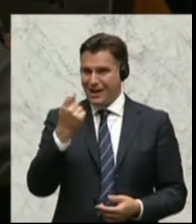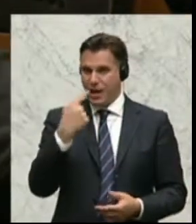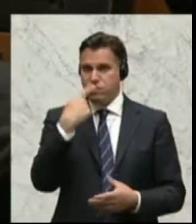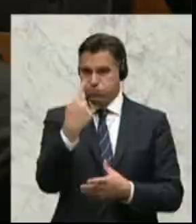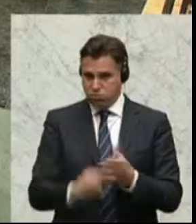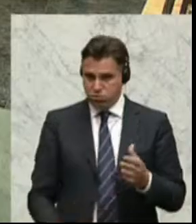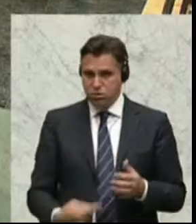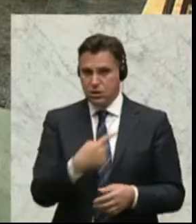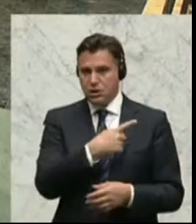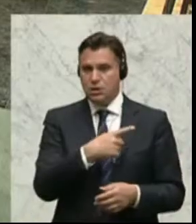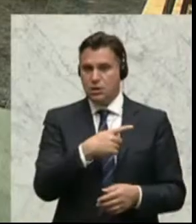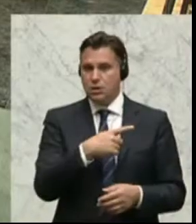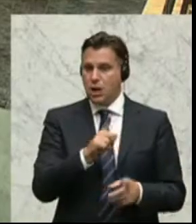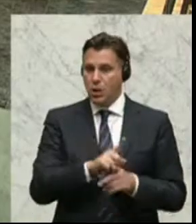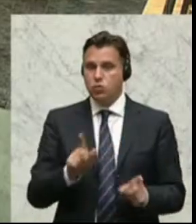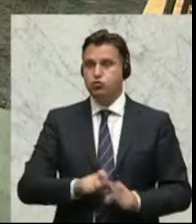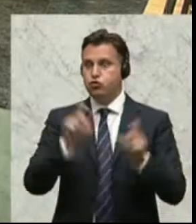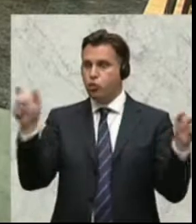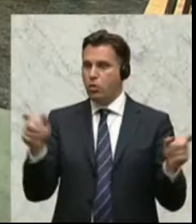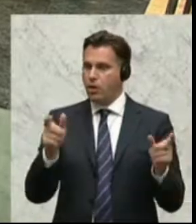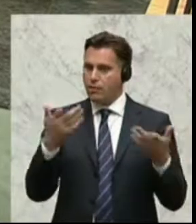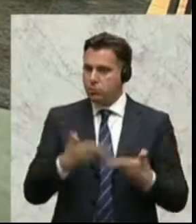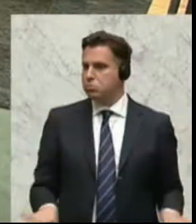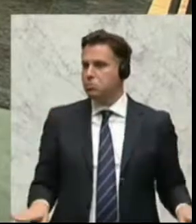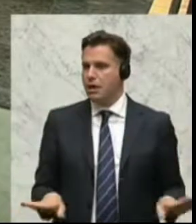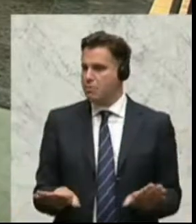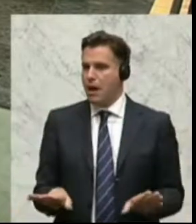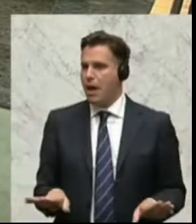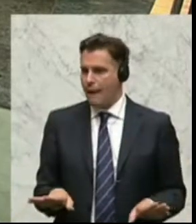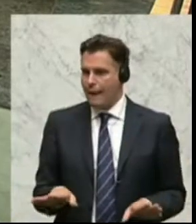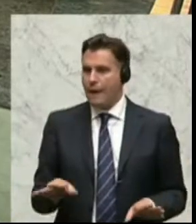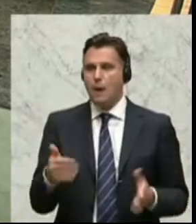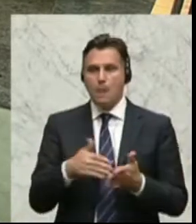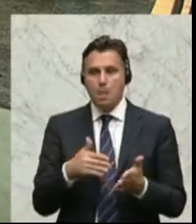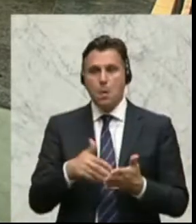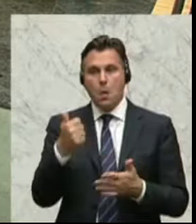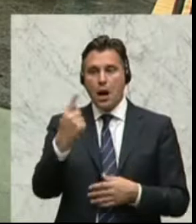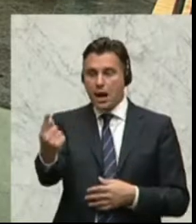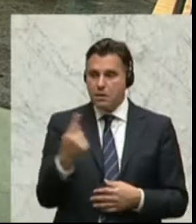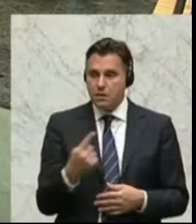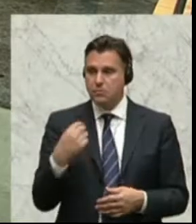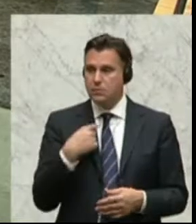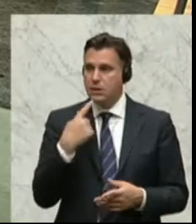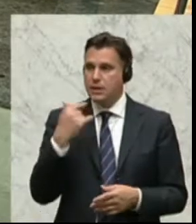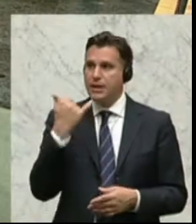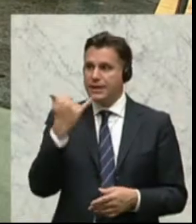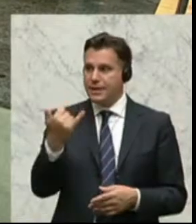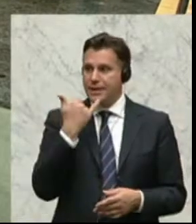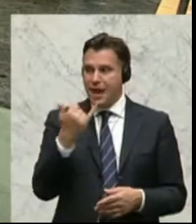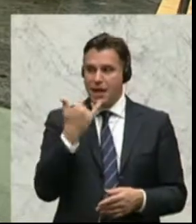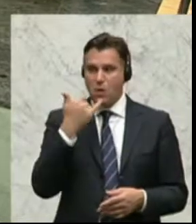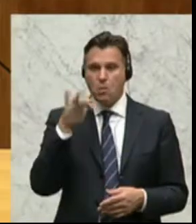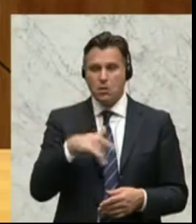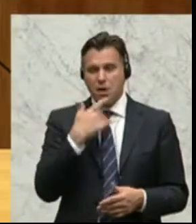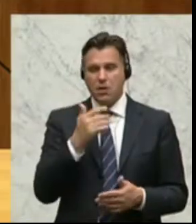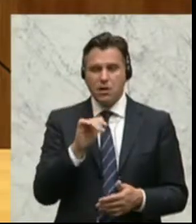ist. Und ich wusste wieder nicht, was ich sagen wollte. Und dann kam noch ein Wirt und der hat gesagt, kennen Sie die Telekom mit den Scheinrechnungen und der Finanzierung? Und